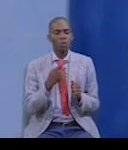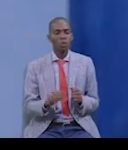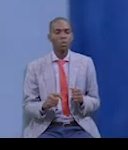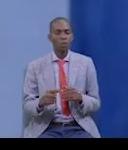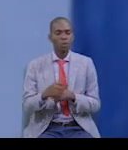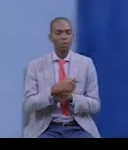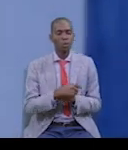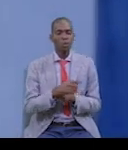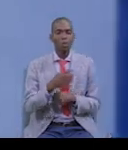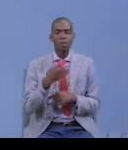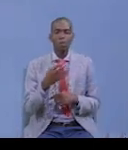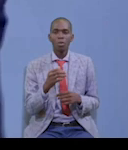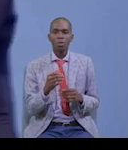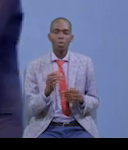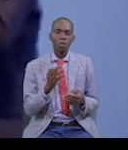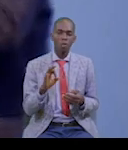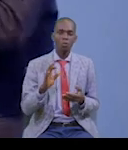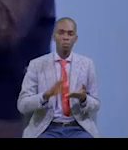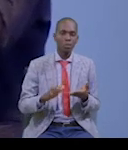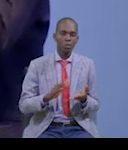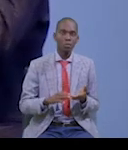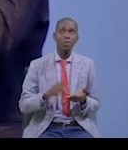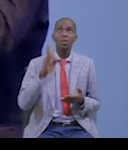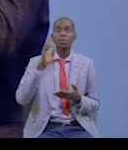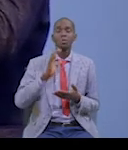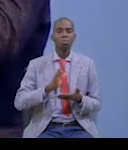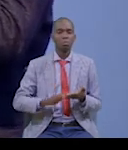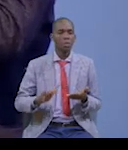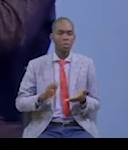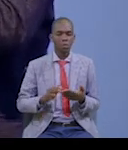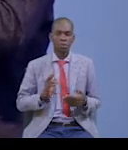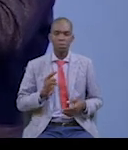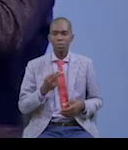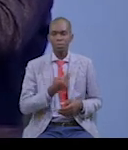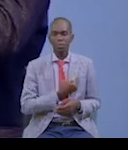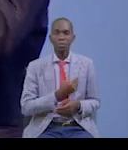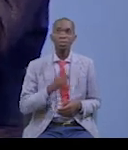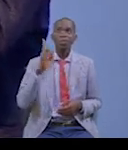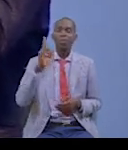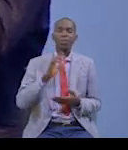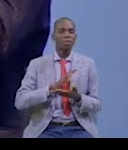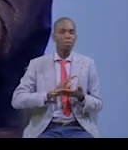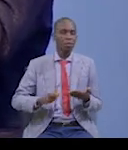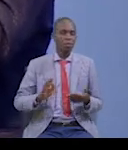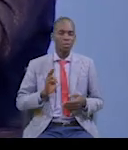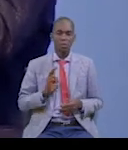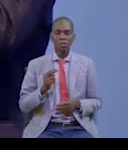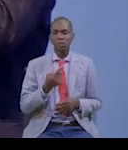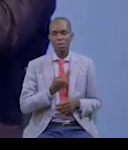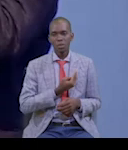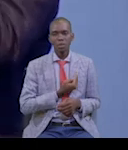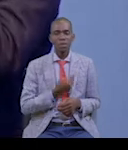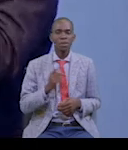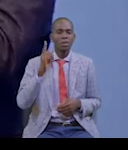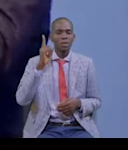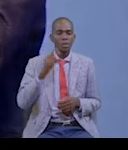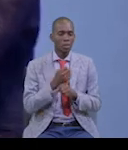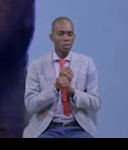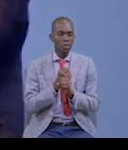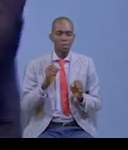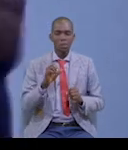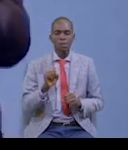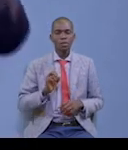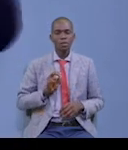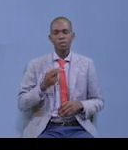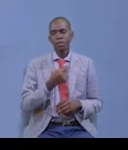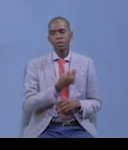అది క్షమించబడిన రోజు. He pardons us. అది మనల్ని క్షమించారు. He forgives us. ఆయన మనకి క్షమాపణ ఇచ్చారు. He saves us. ఆయన